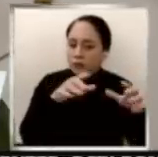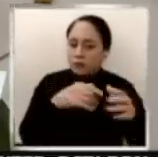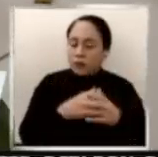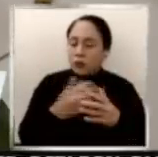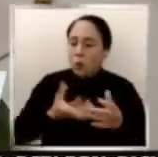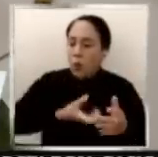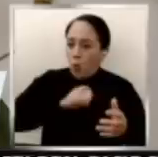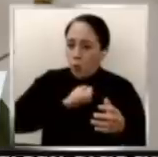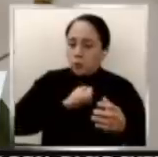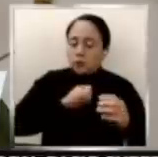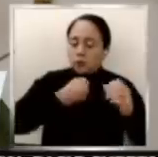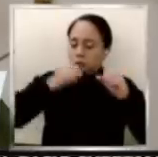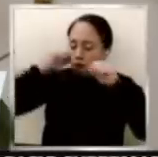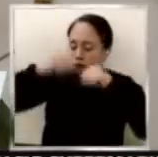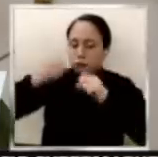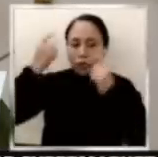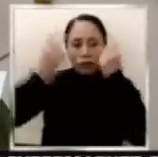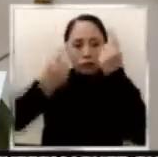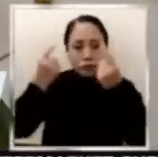concerns. And